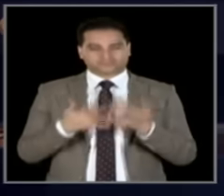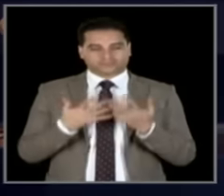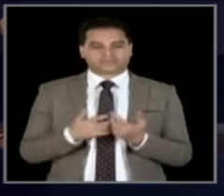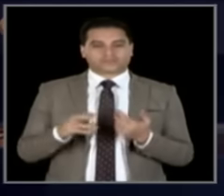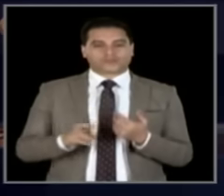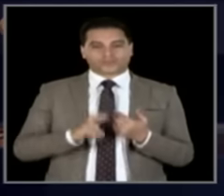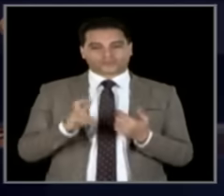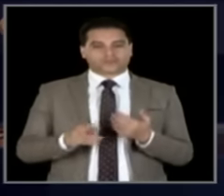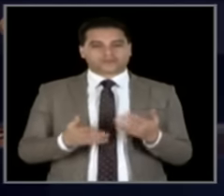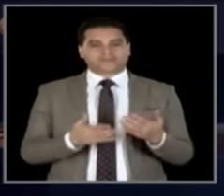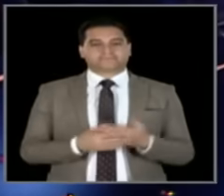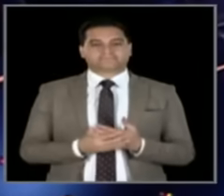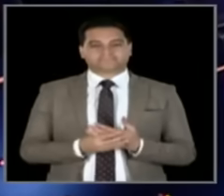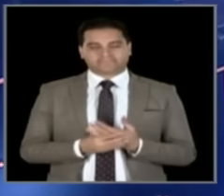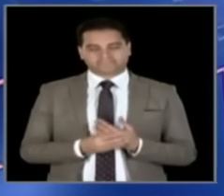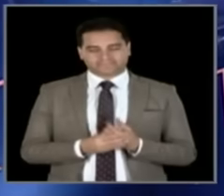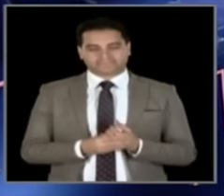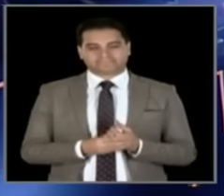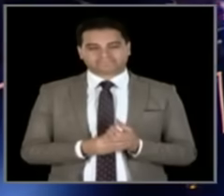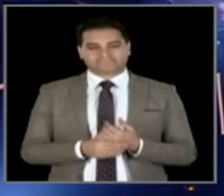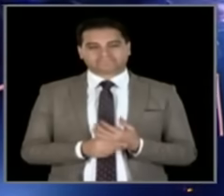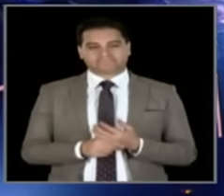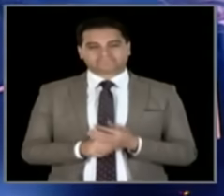قدرات ذهنية. والسؤال هو